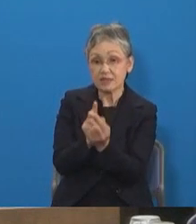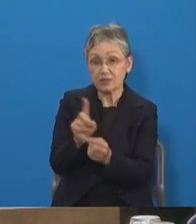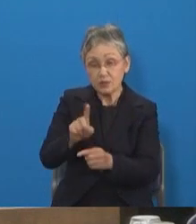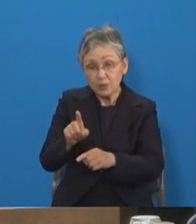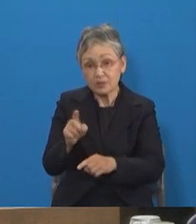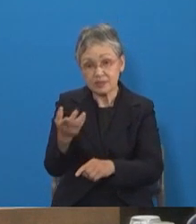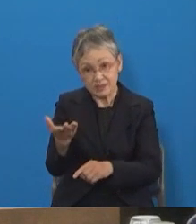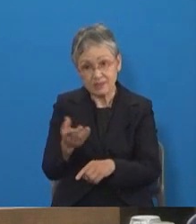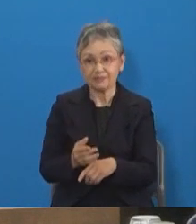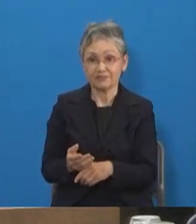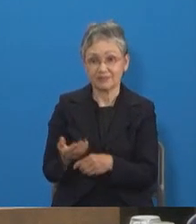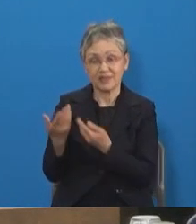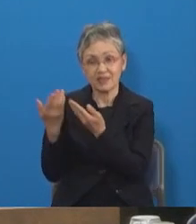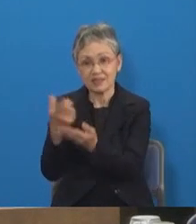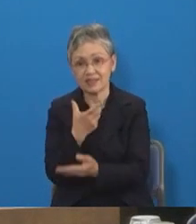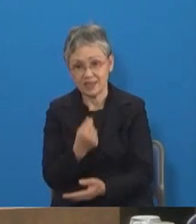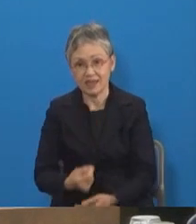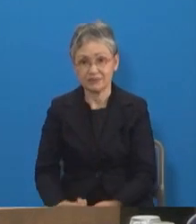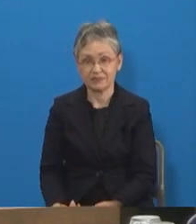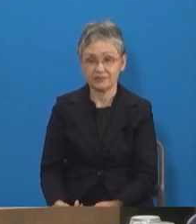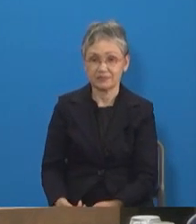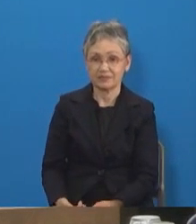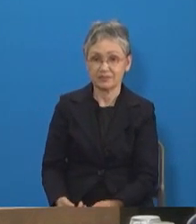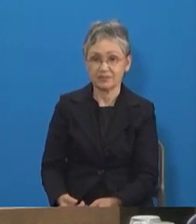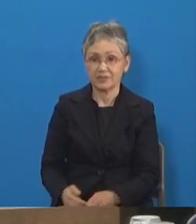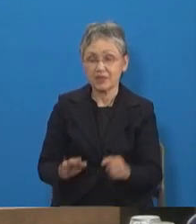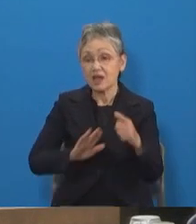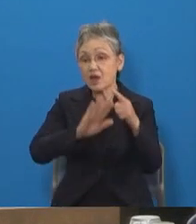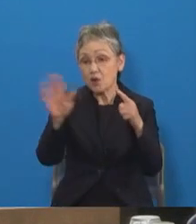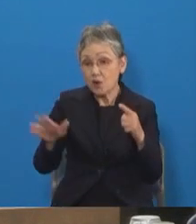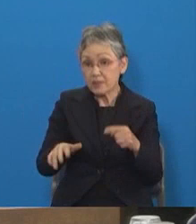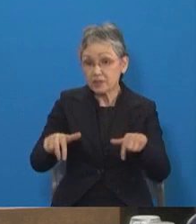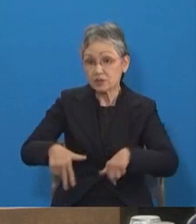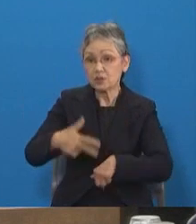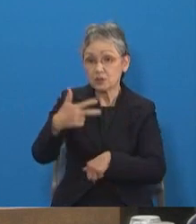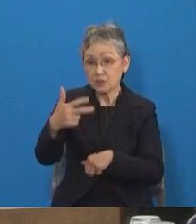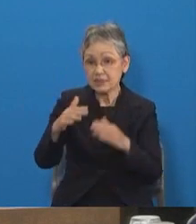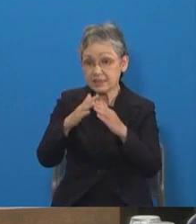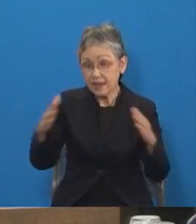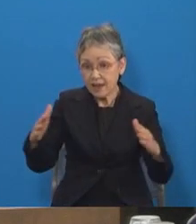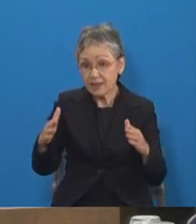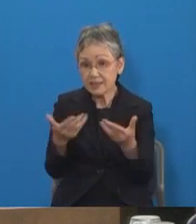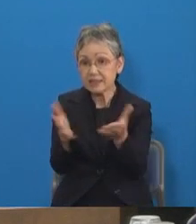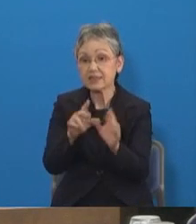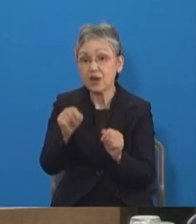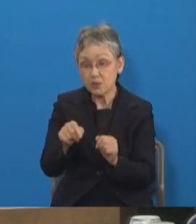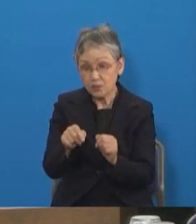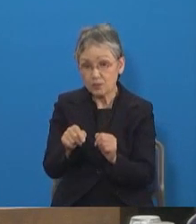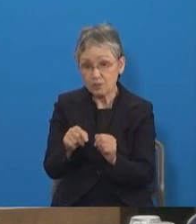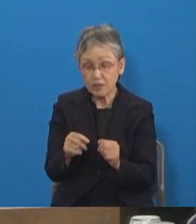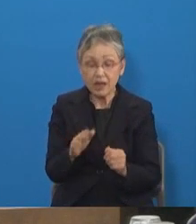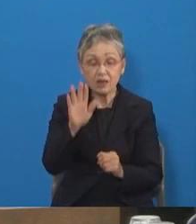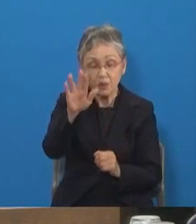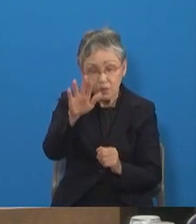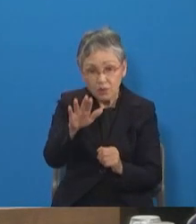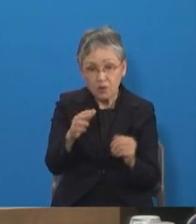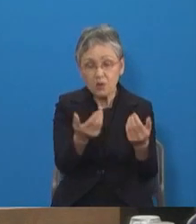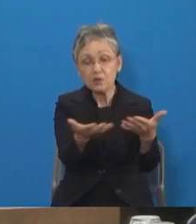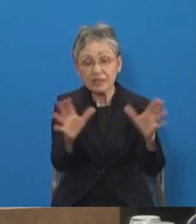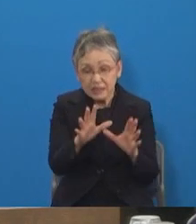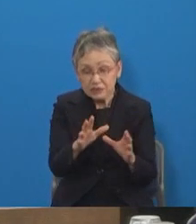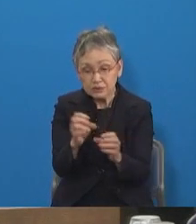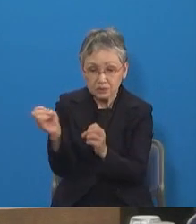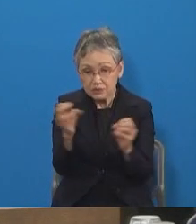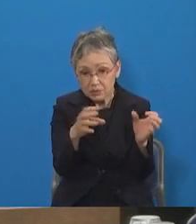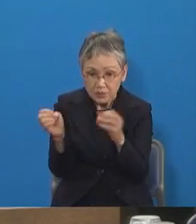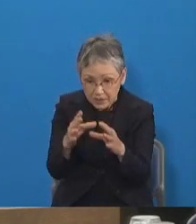ります。公明党京都市会議員団は、これからも大衆と共に語り、大衆と共に戦い、